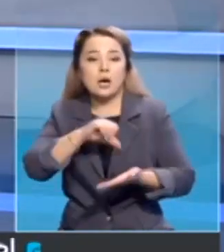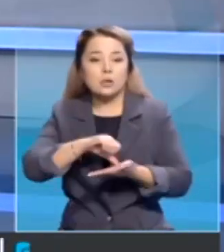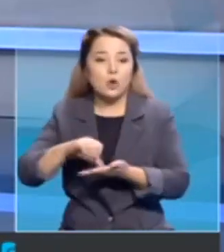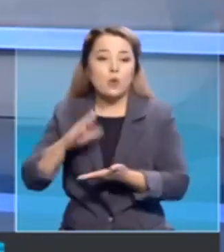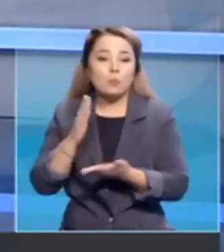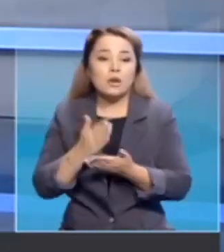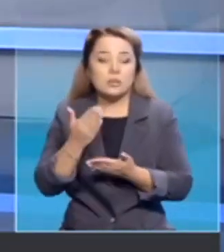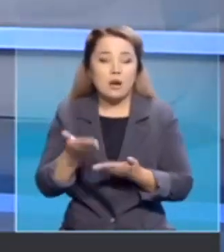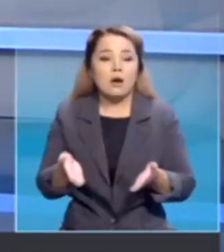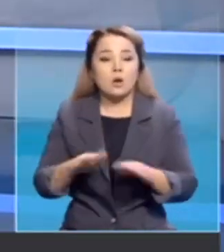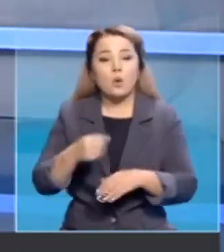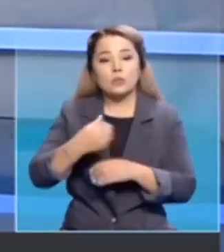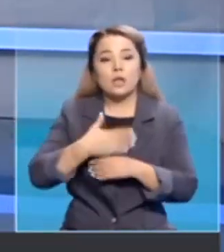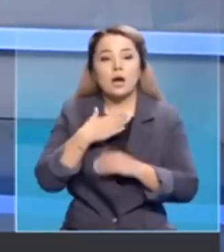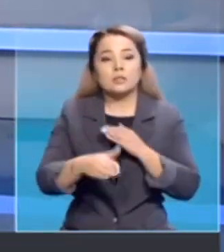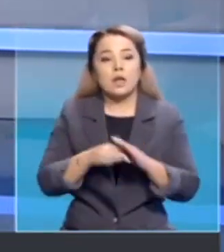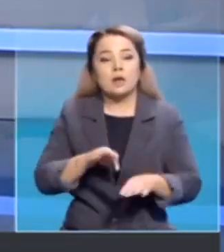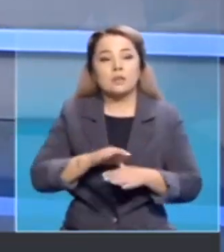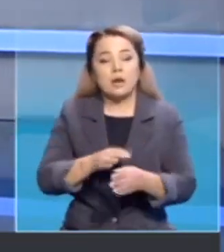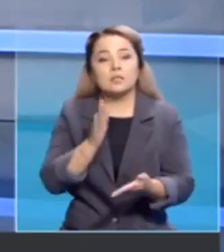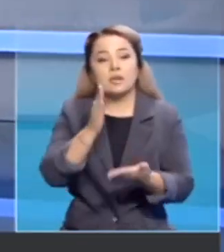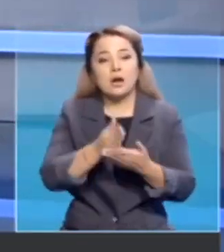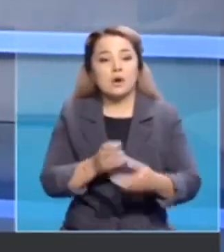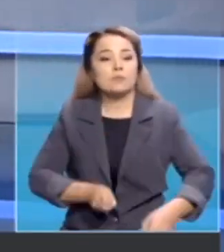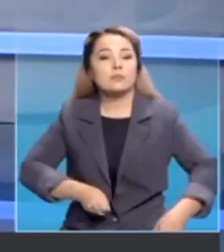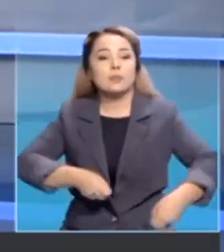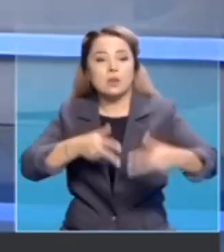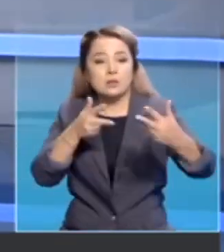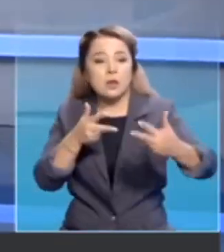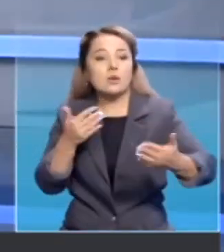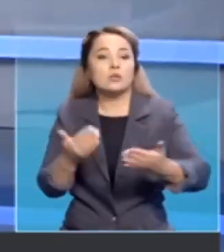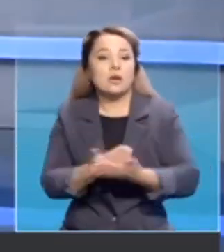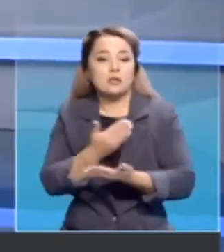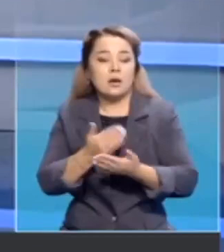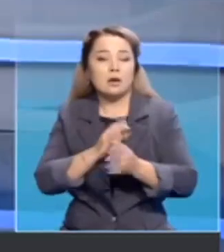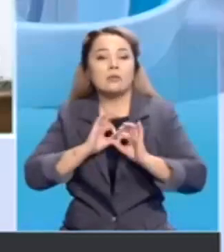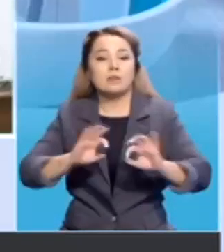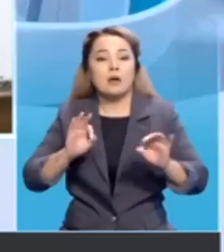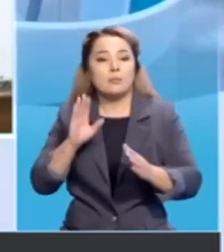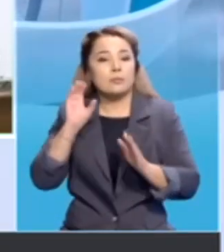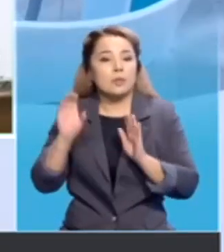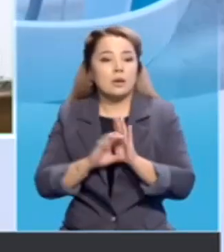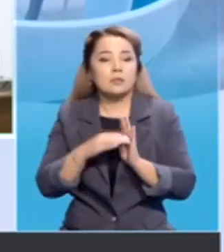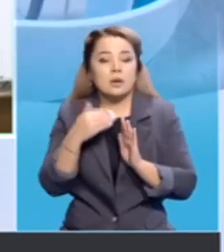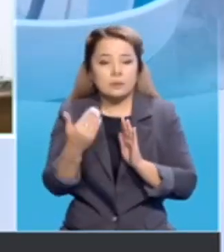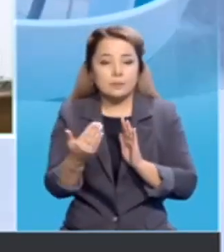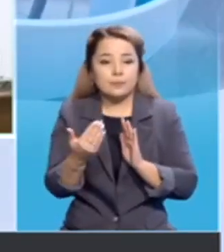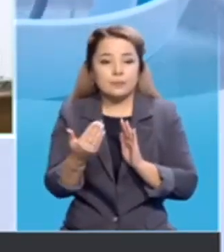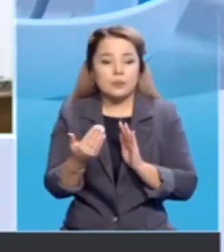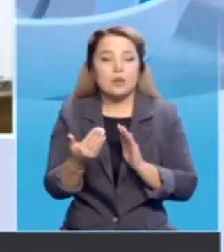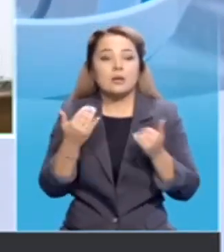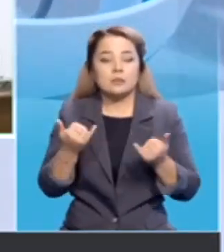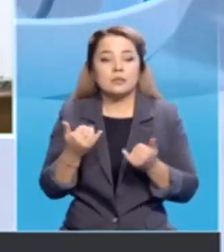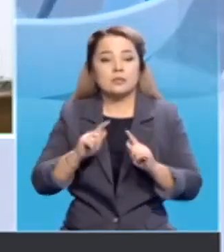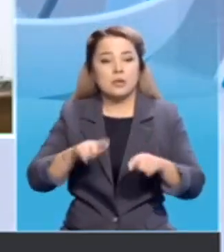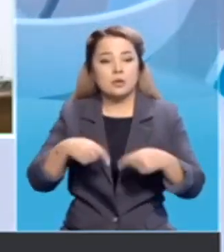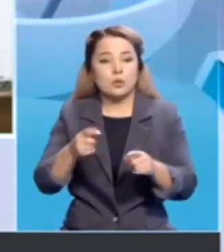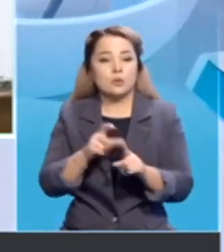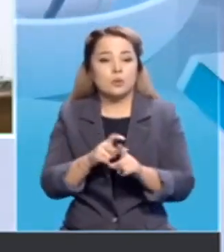қалды, оны орталық сайлау комиссиясынан тікелей қосылымға шыққан тілшіміз Асылбек Даниярдан білейік. Асылбек, тізгін